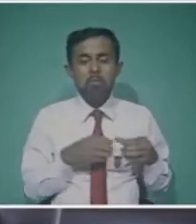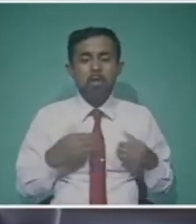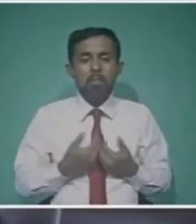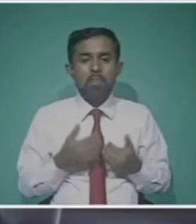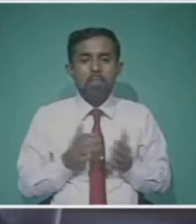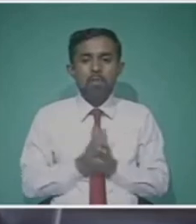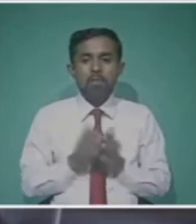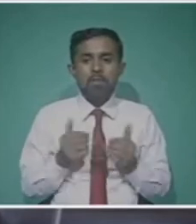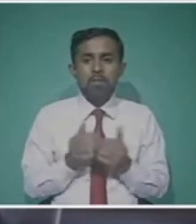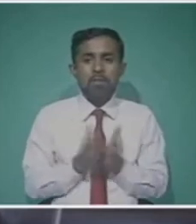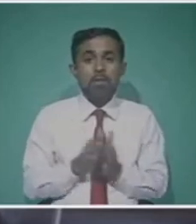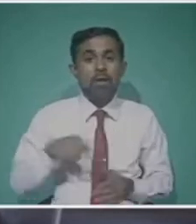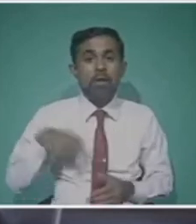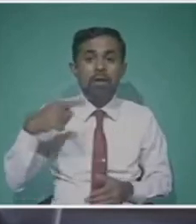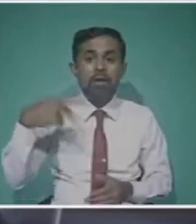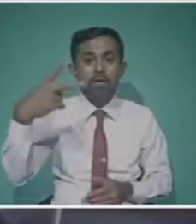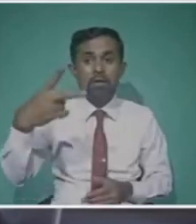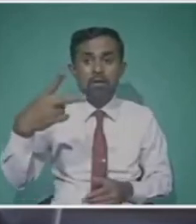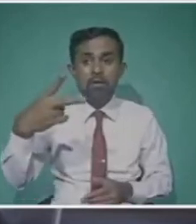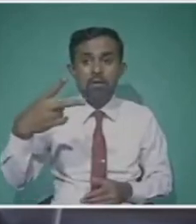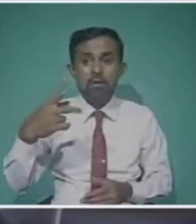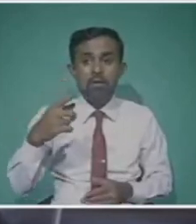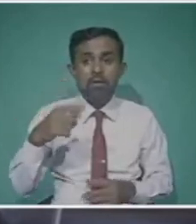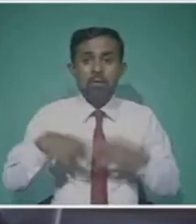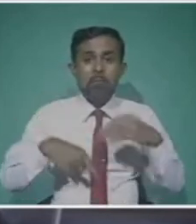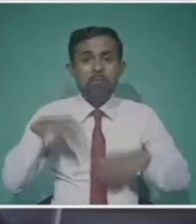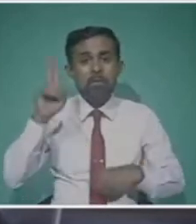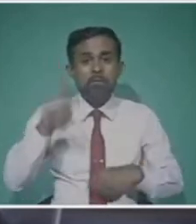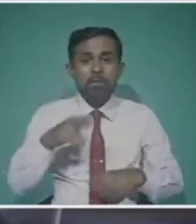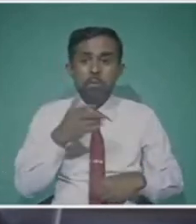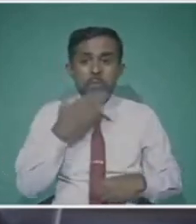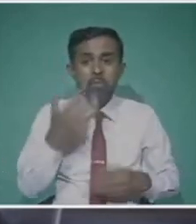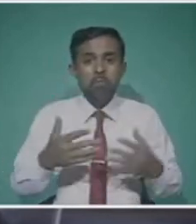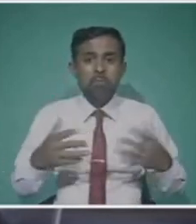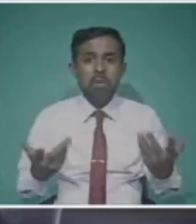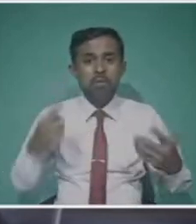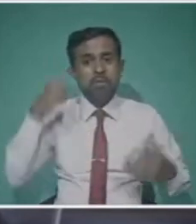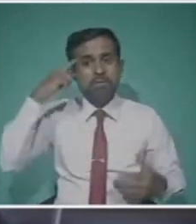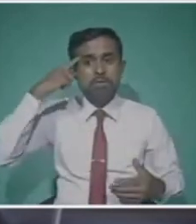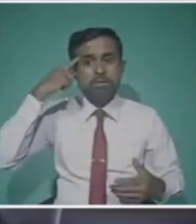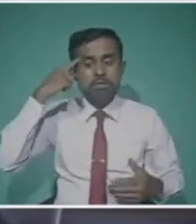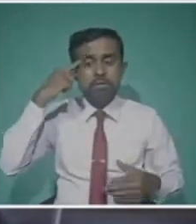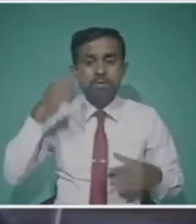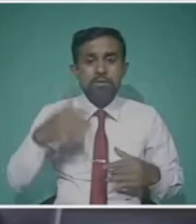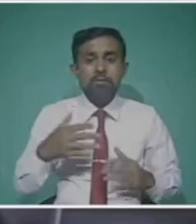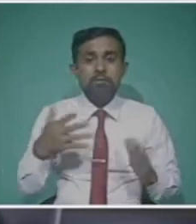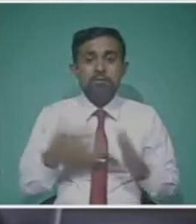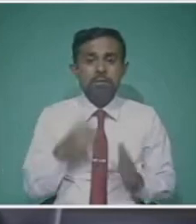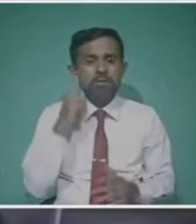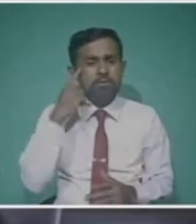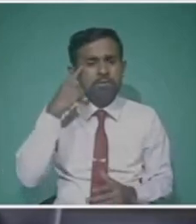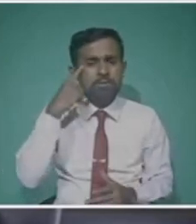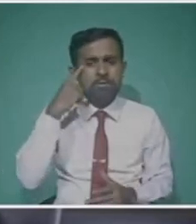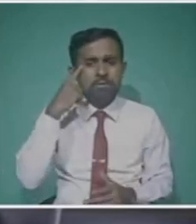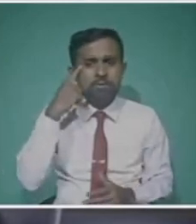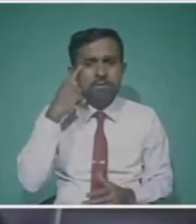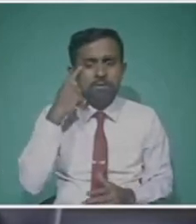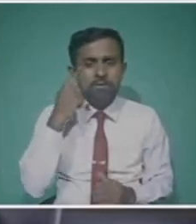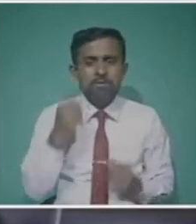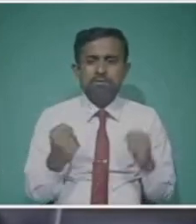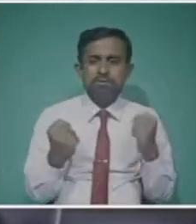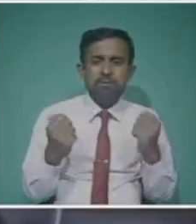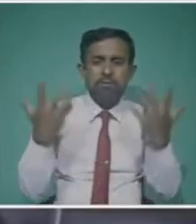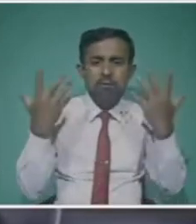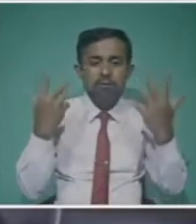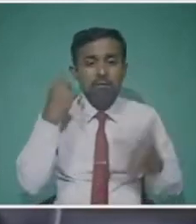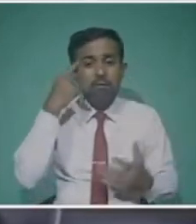තමන්ගේ හෙට අනිද්දා හෙට මත්විවරණයෙන් මට දිනන්න පුළුවන් වෙයිද බැරිද කියලා හිතන ඒ පටු මානසිකත්වයෙන් ඒ කොන්දපණ නැති